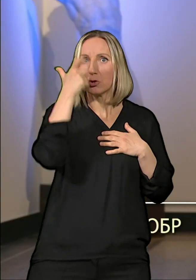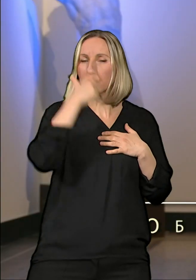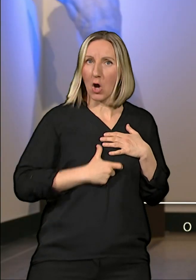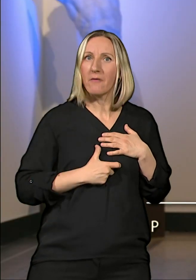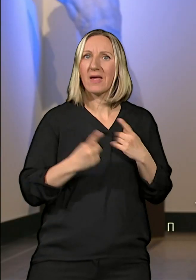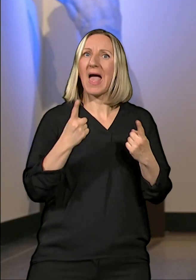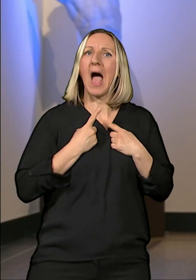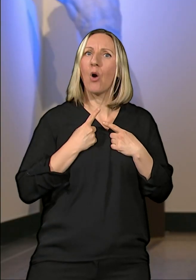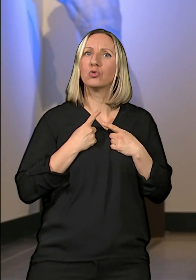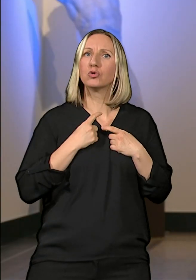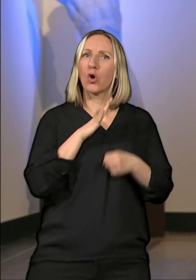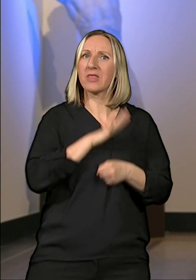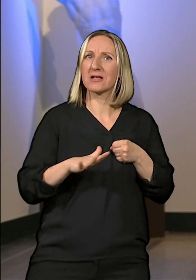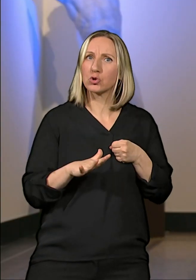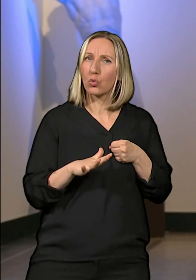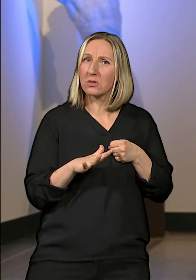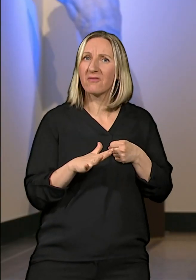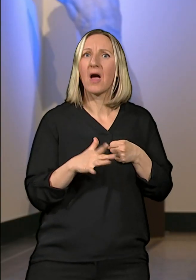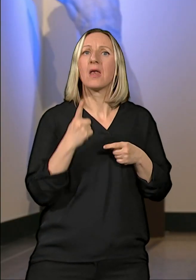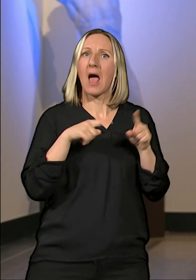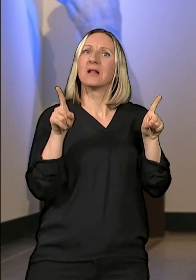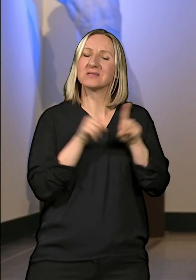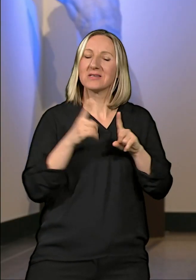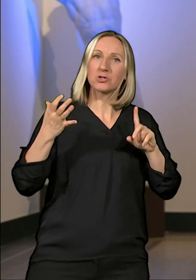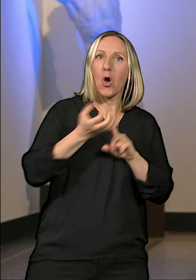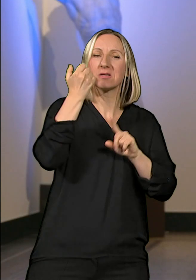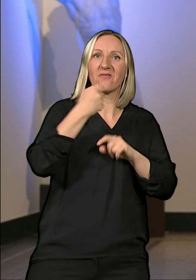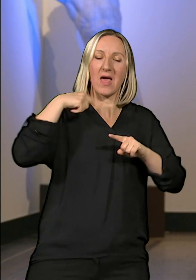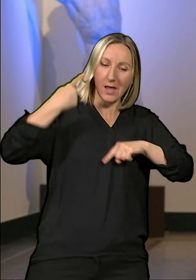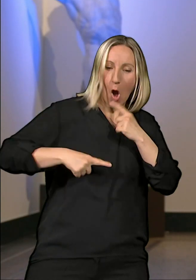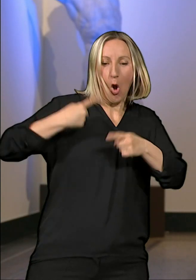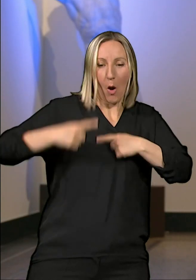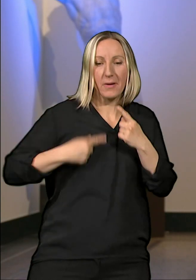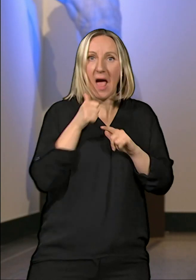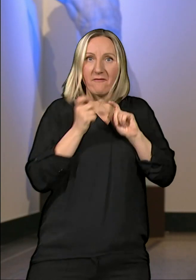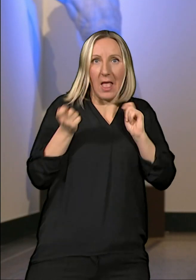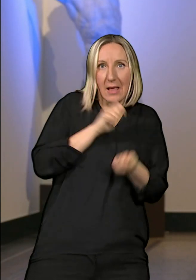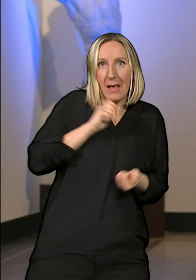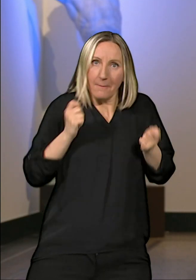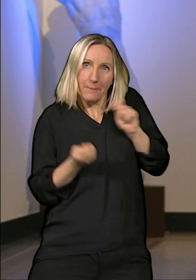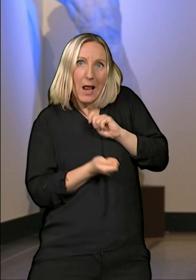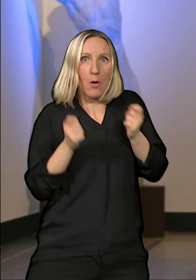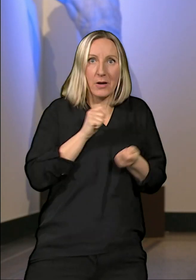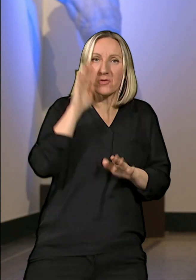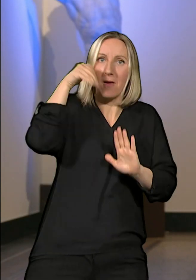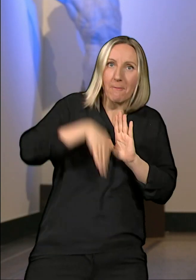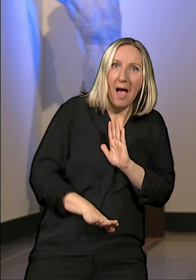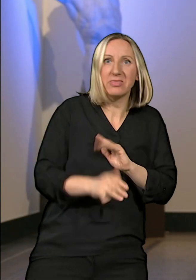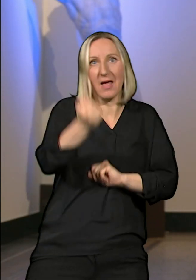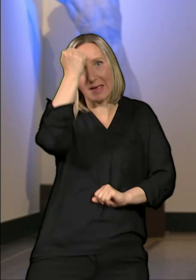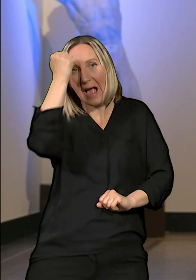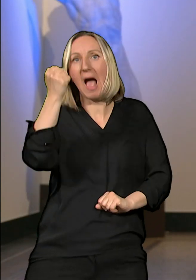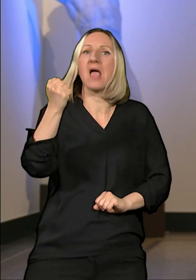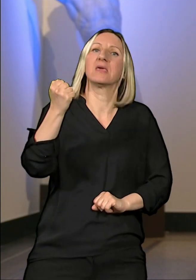autodestruktivan, ali se i ostvaruje i obnavlja i preobražava i pada i kaje